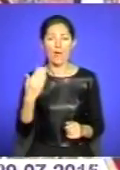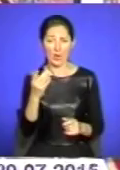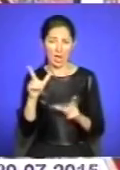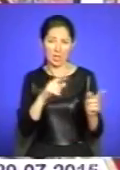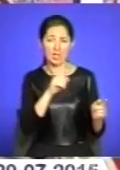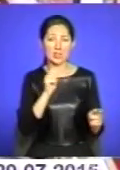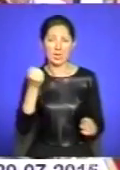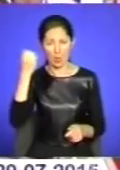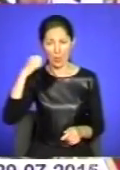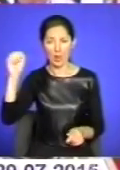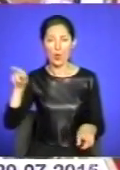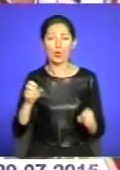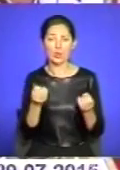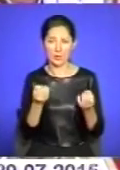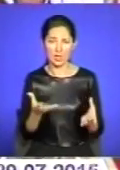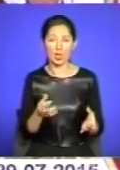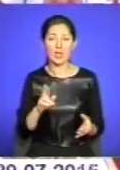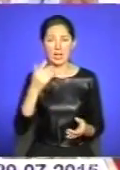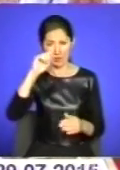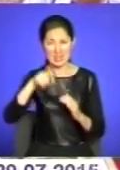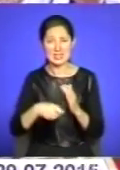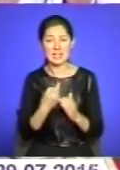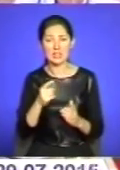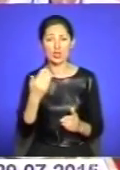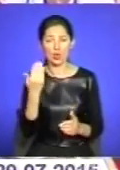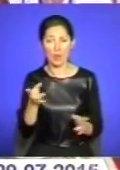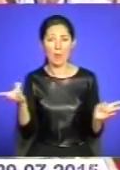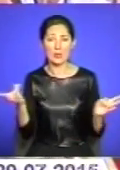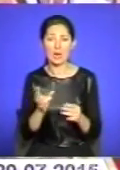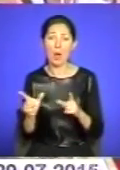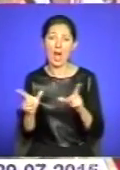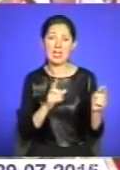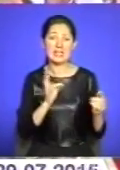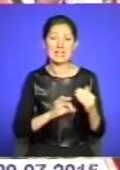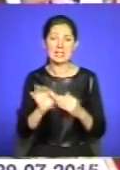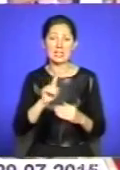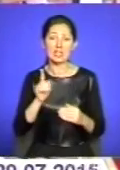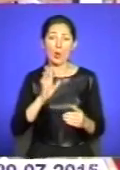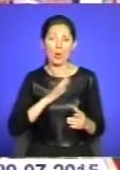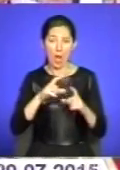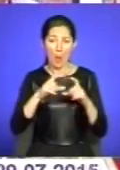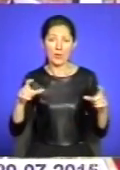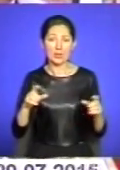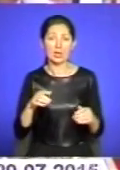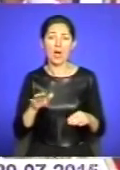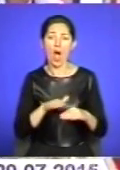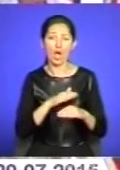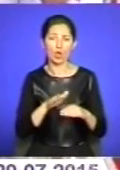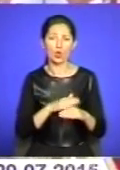Звісно. Як ви дізналися про те, що вам доведеться їхати на схід? Чи це прийшла повістка? Чи як? Добровольцями пішли.